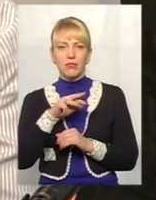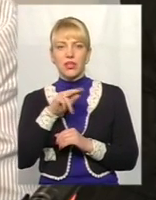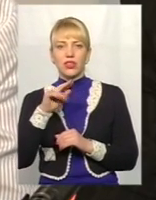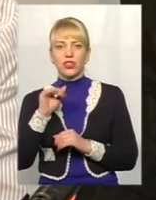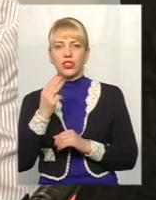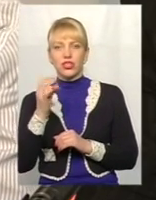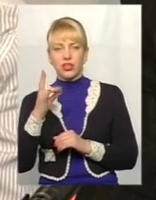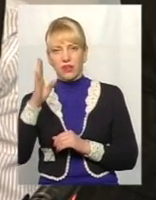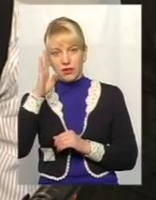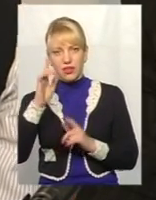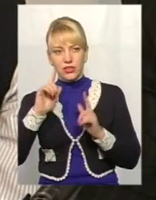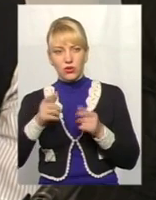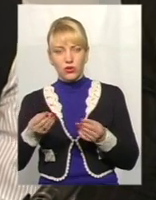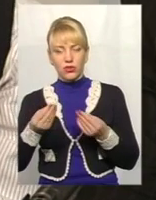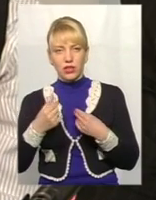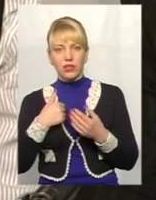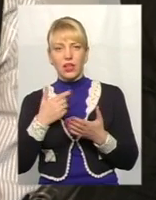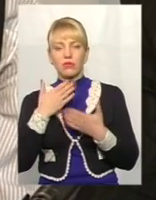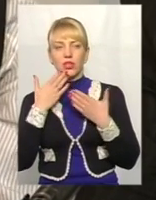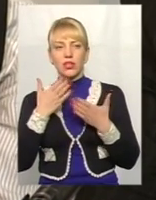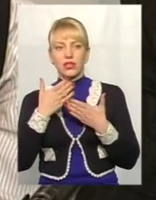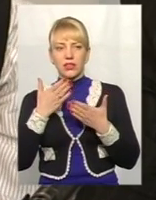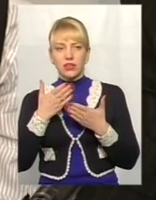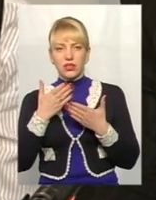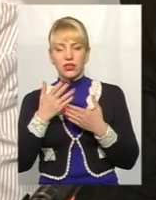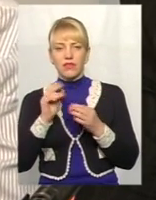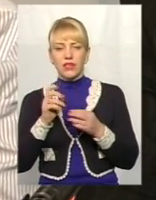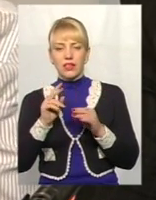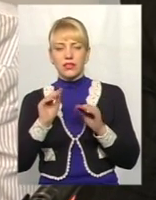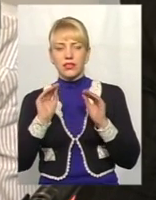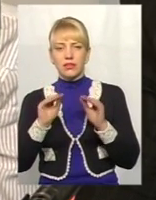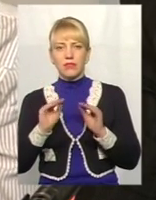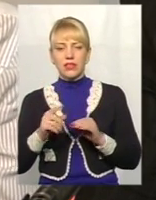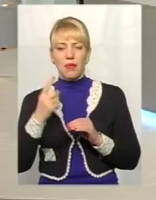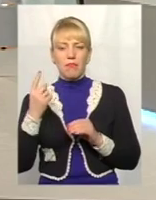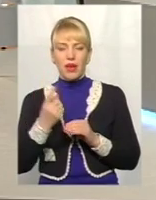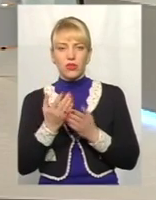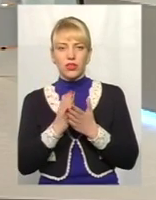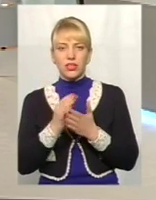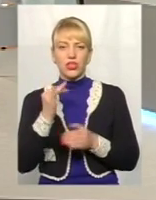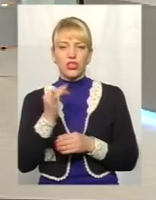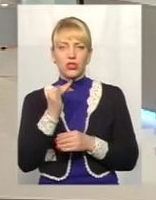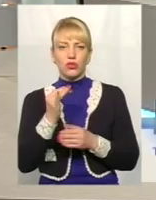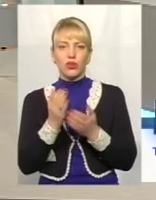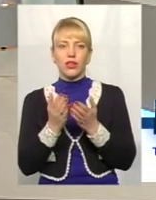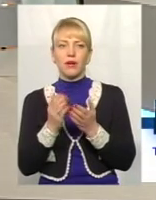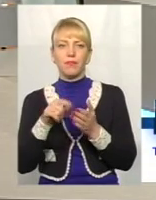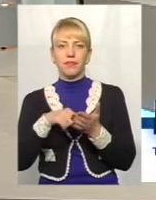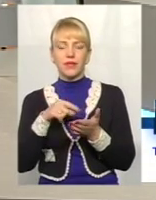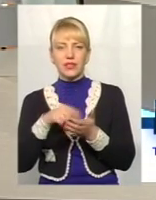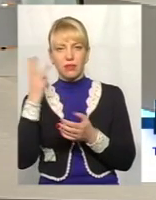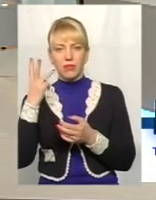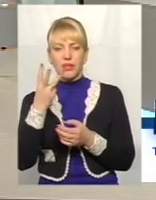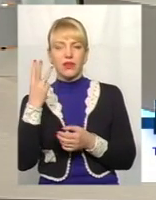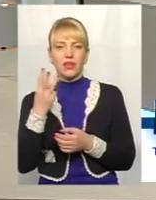Він дає згоду, я йому зачитав вже як зміст першої книжки «Історія міста Хмельницького». Ми вже три рази